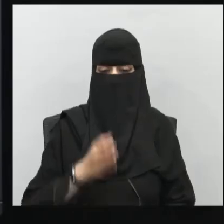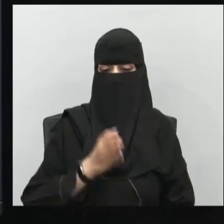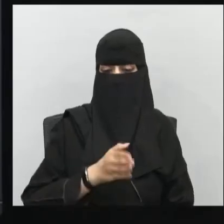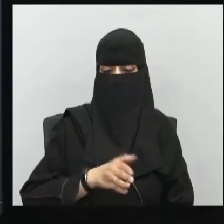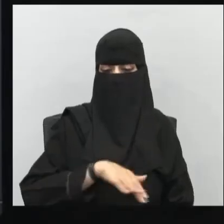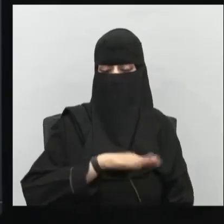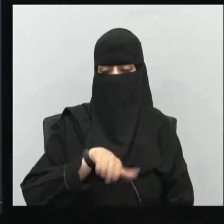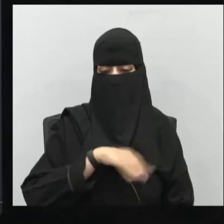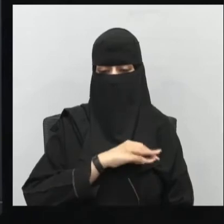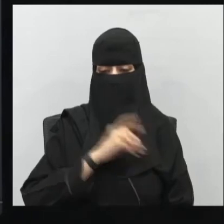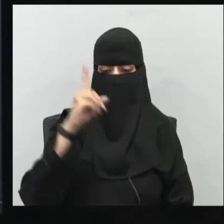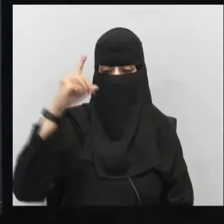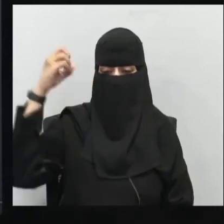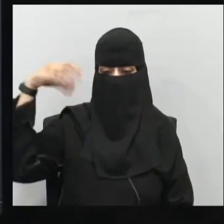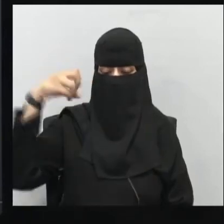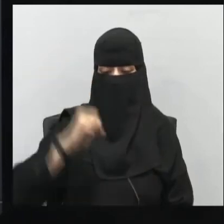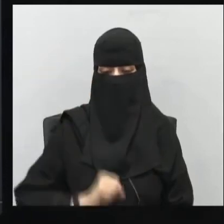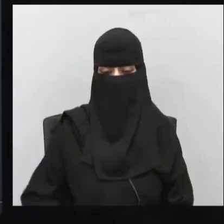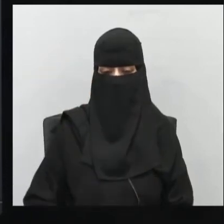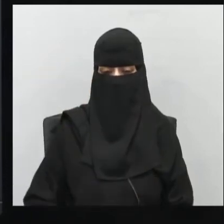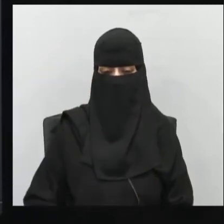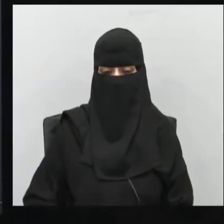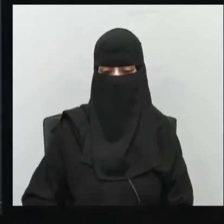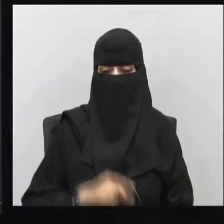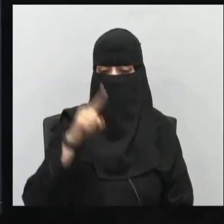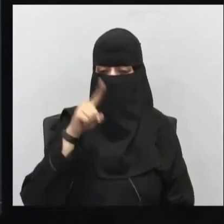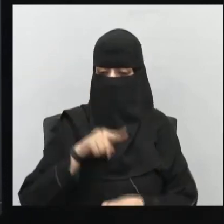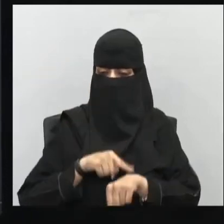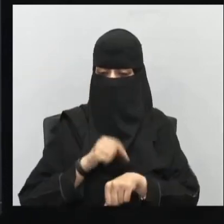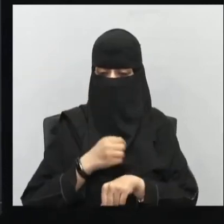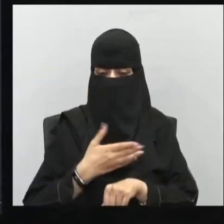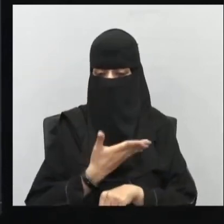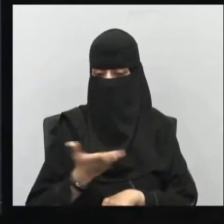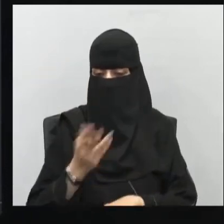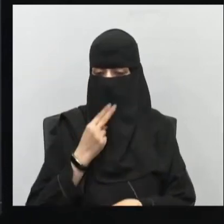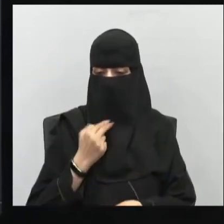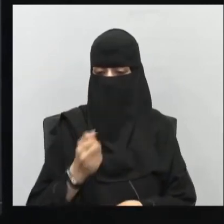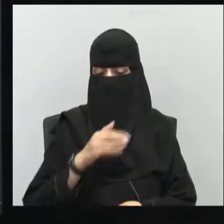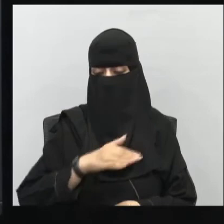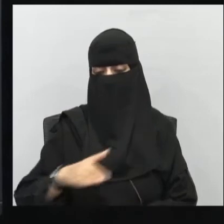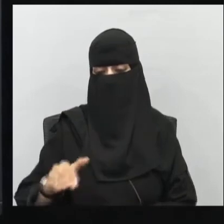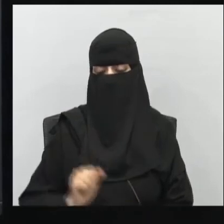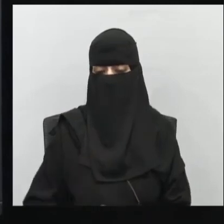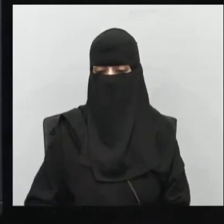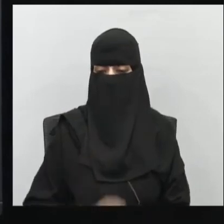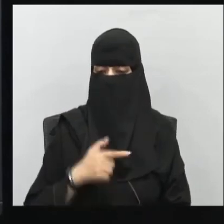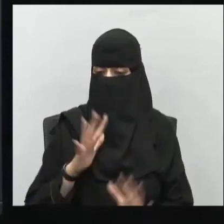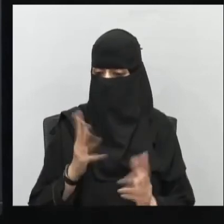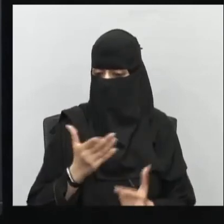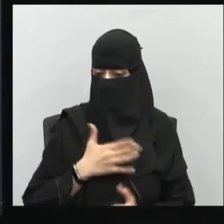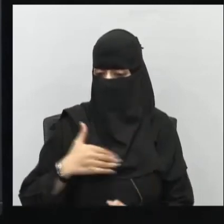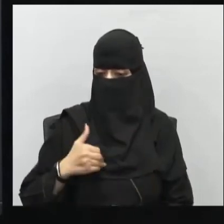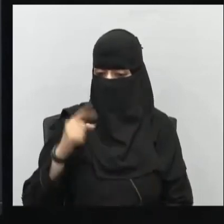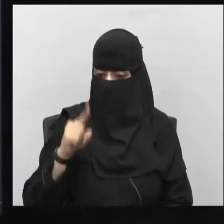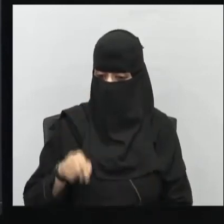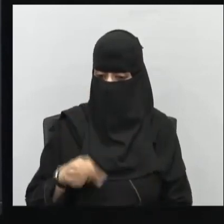السلام عليكم ورحمة الله وبركاته، أسعد الله أوقاتكم بكل خير يا صغاري، كيف حالكم